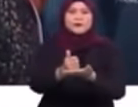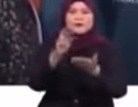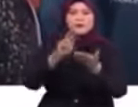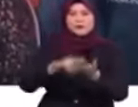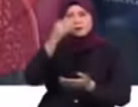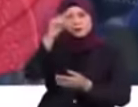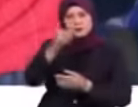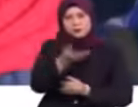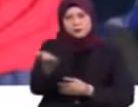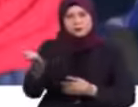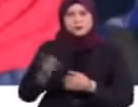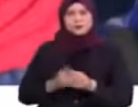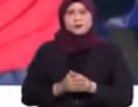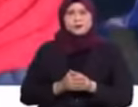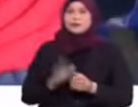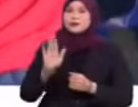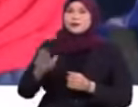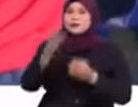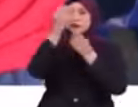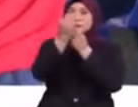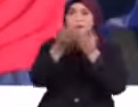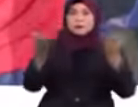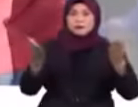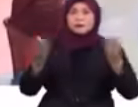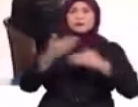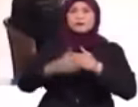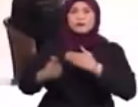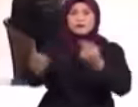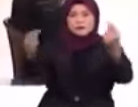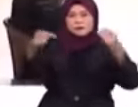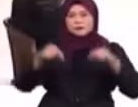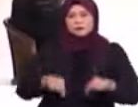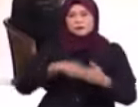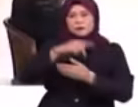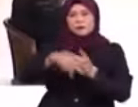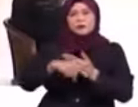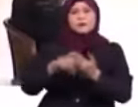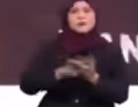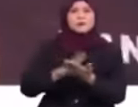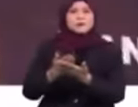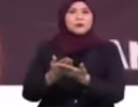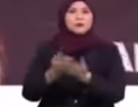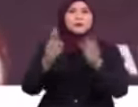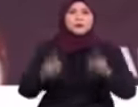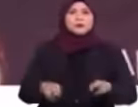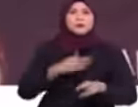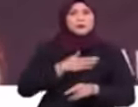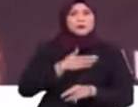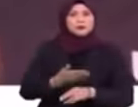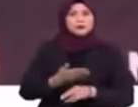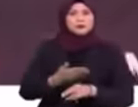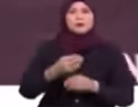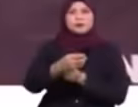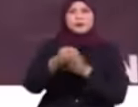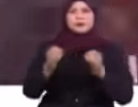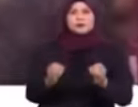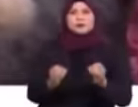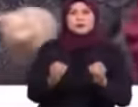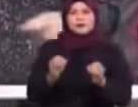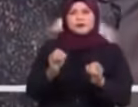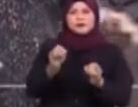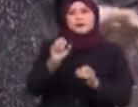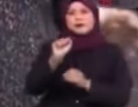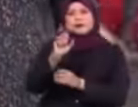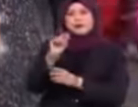mereka beliau memberitahu ideal selepas menghadiri program Java rakyat prihatin anjuran pejabat Ajun